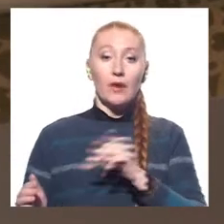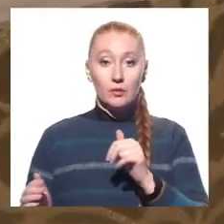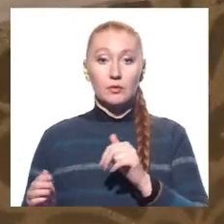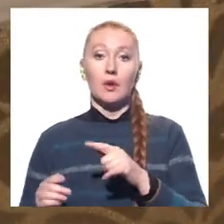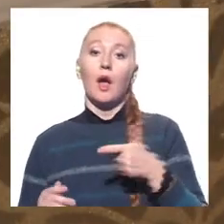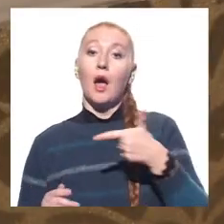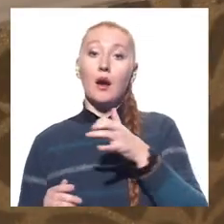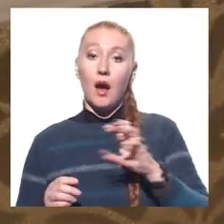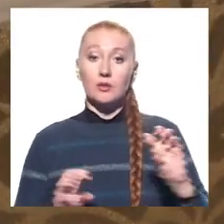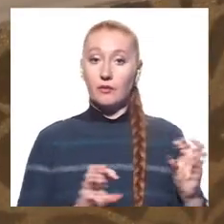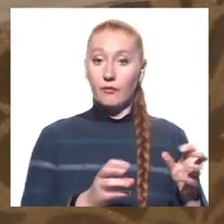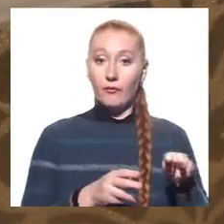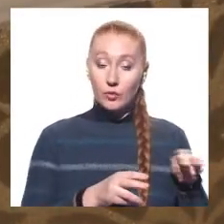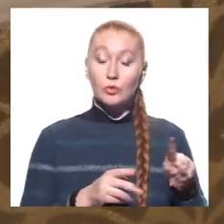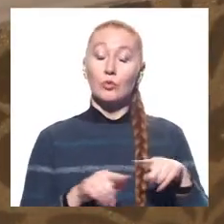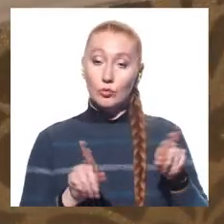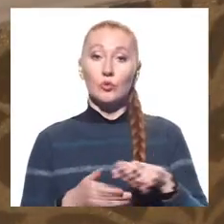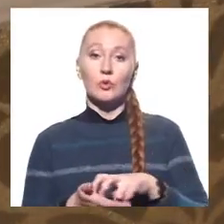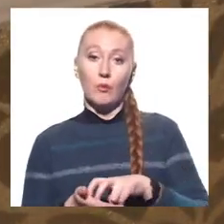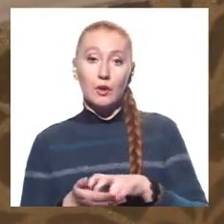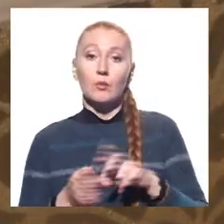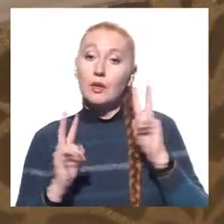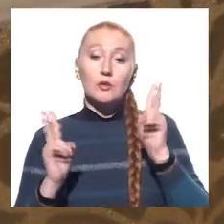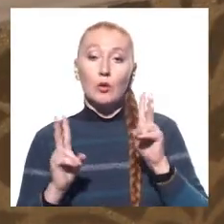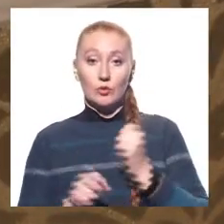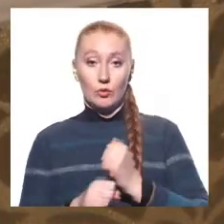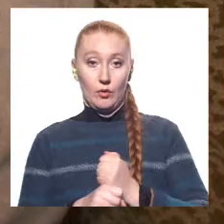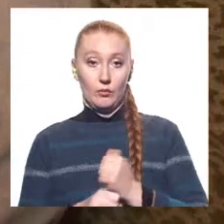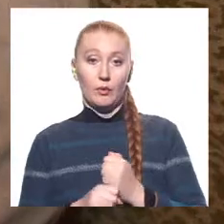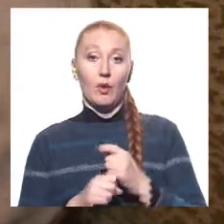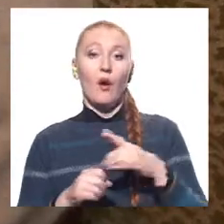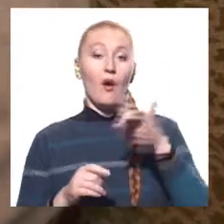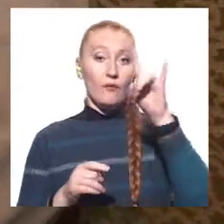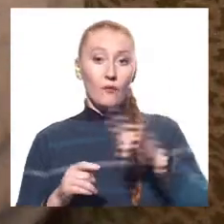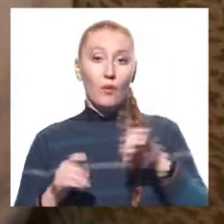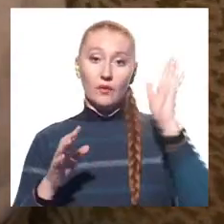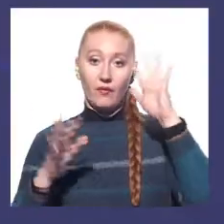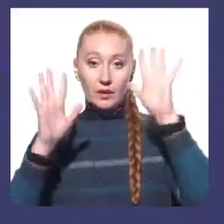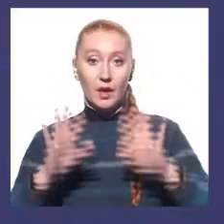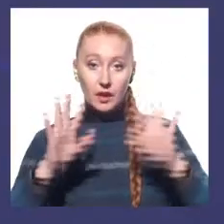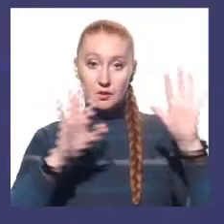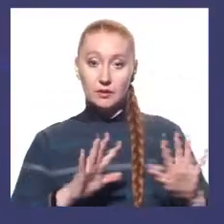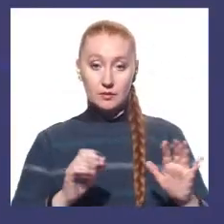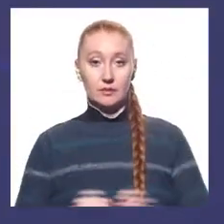Газом гріємося трохи, ну теж боїмося, не знаю, що робити. По вікнам тече, все цвіте.